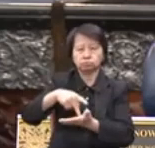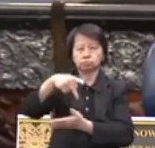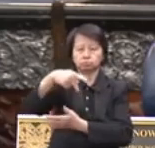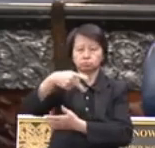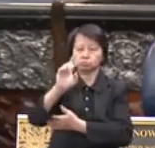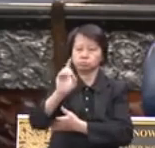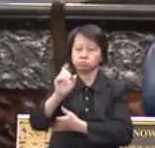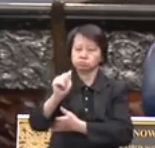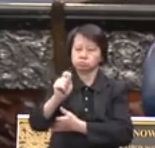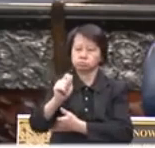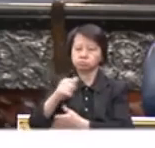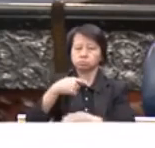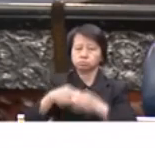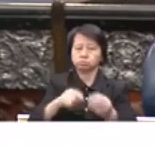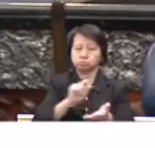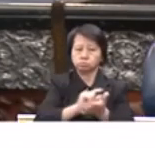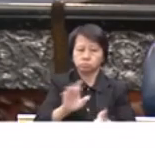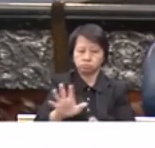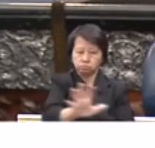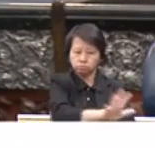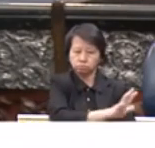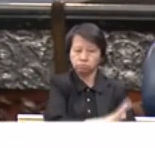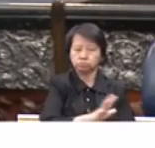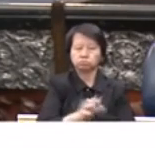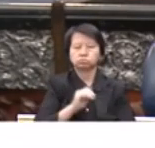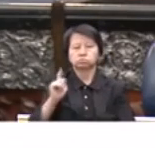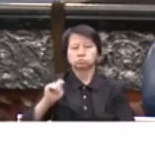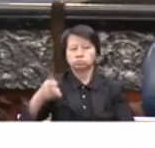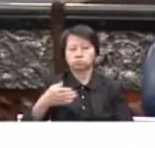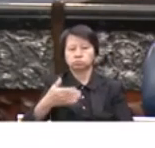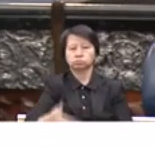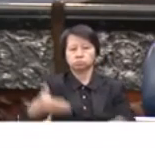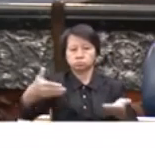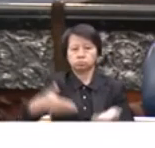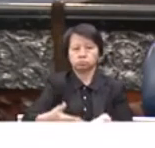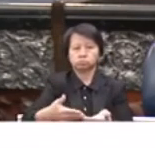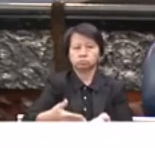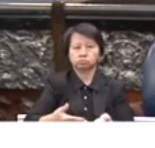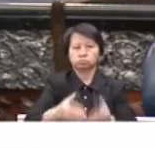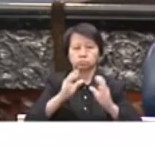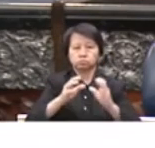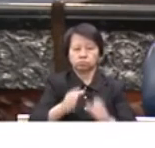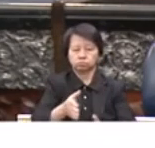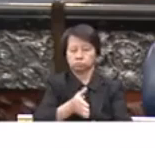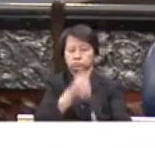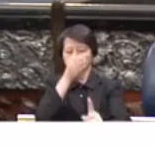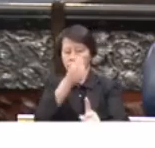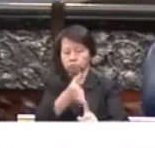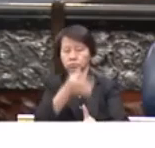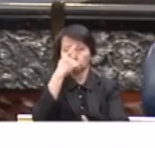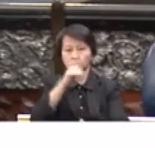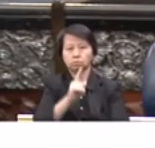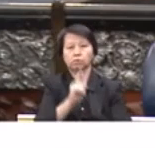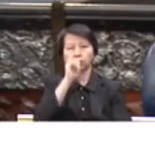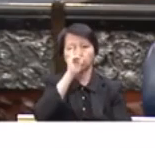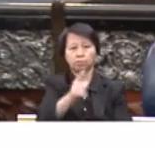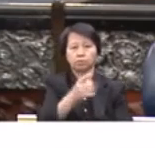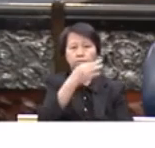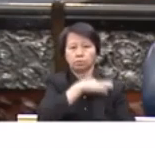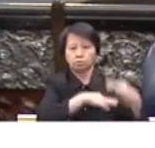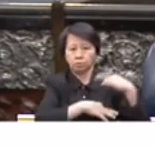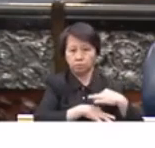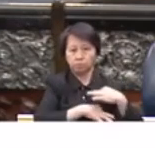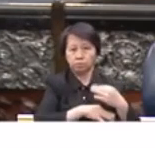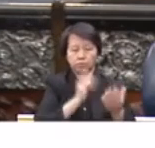berkaitan pendapatan mereka tabung Haji juga memperkenalkan pendekatan secara besar bagi memastikan manfaat